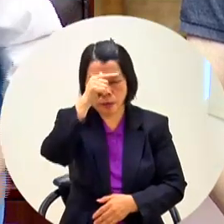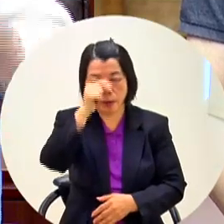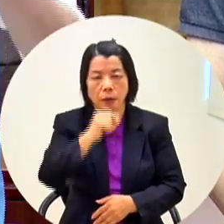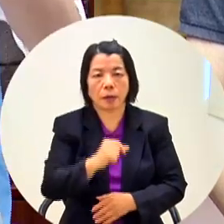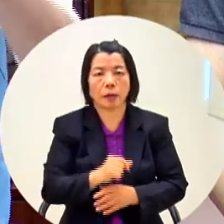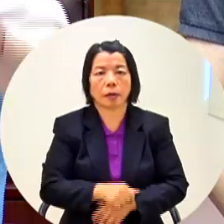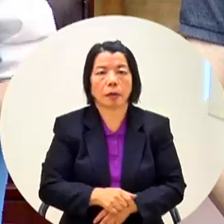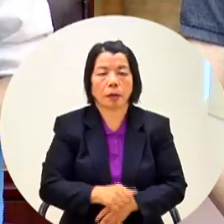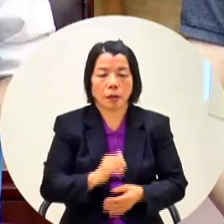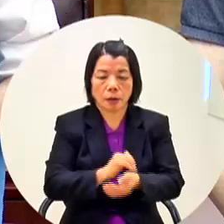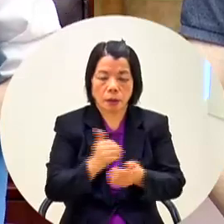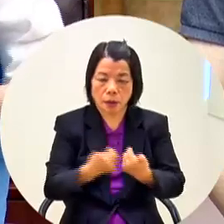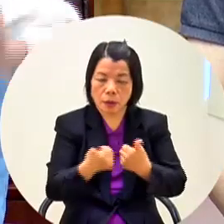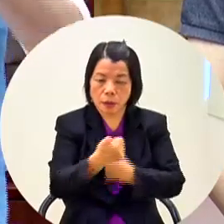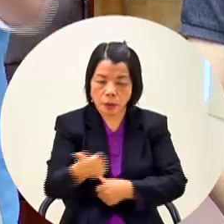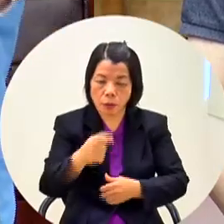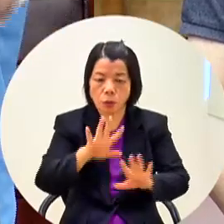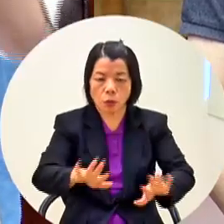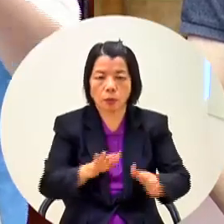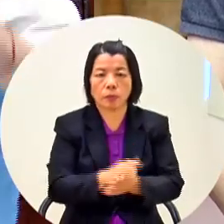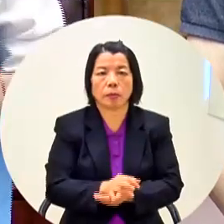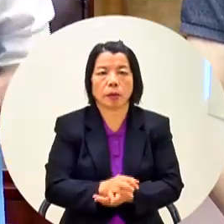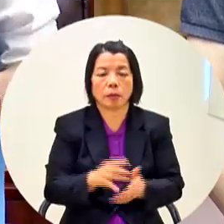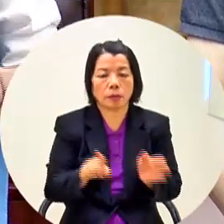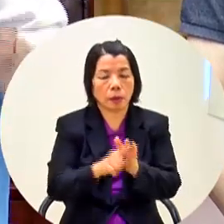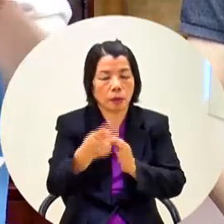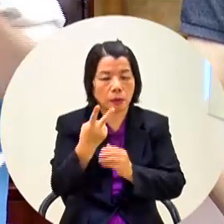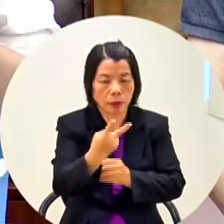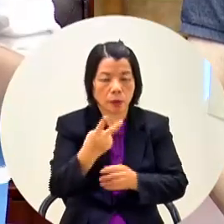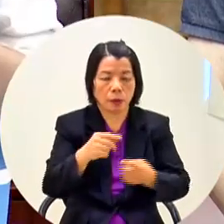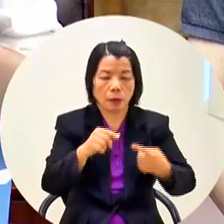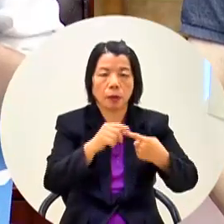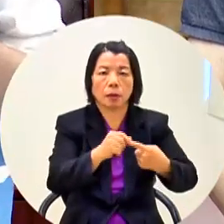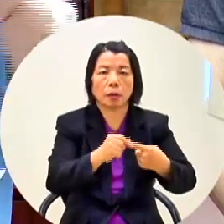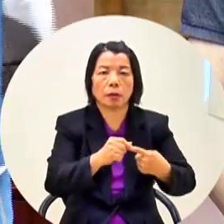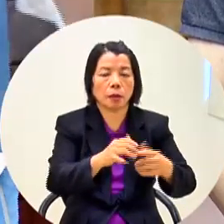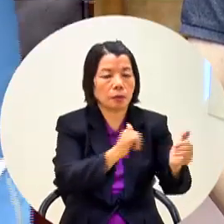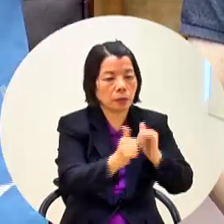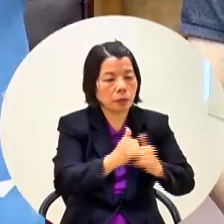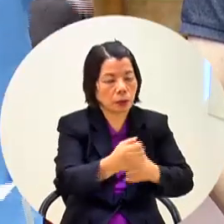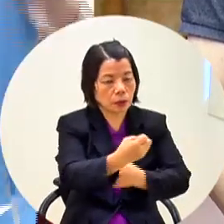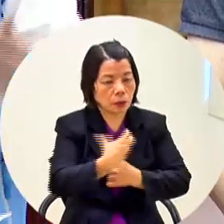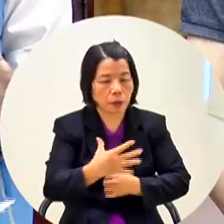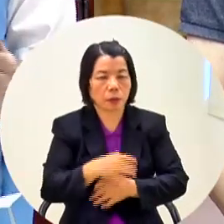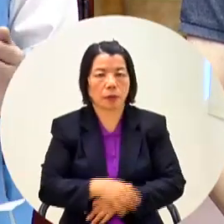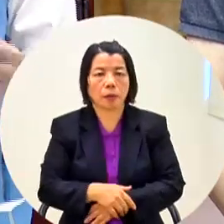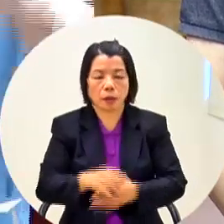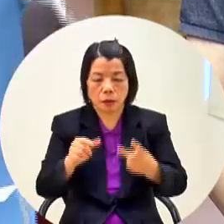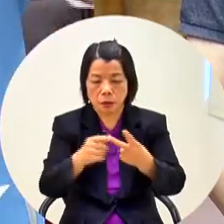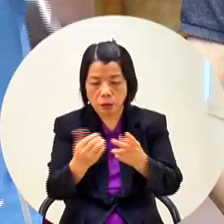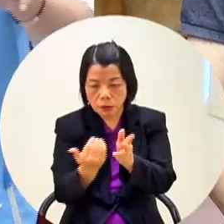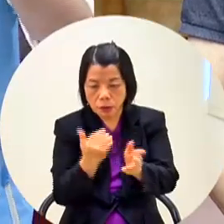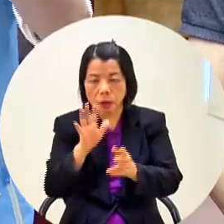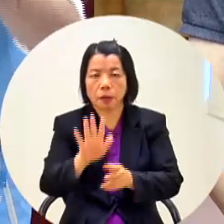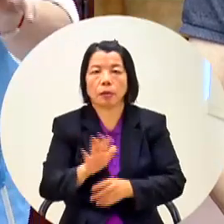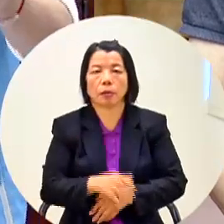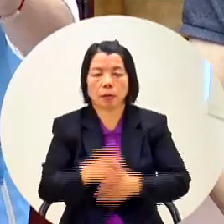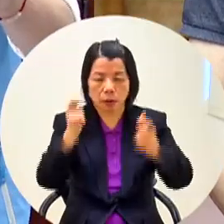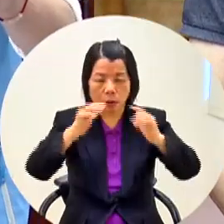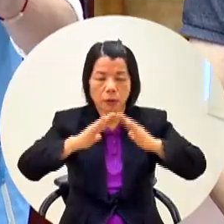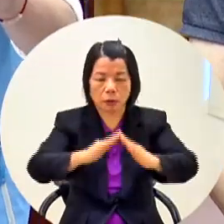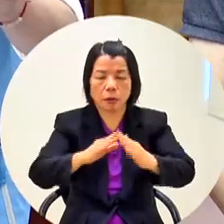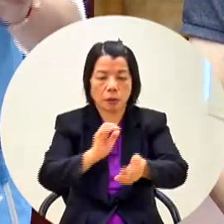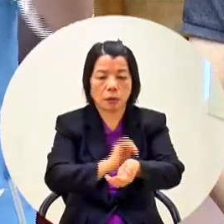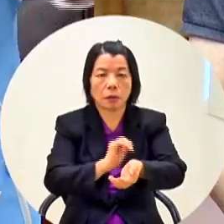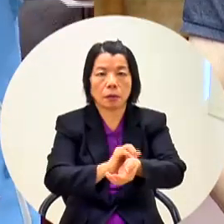的，我们是两场。除了民间防疫小组来跟我们谈话之外，前面还有一场，就是高雄市的医师工